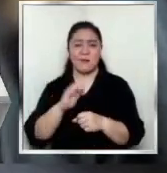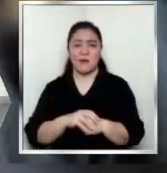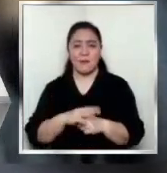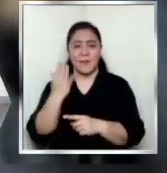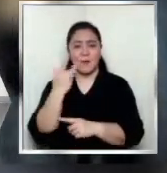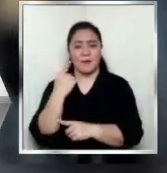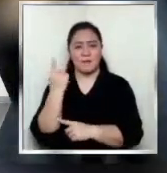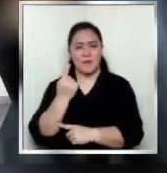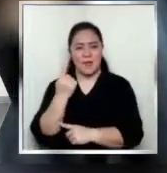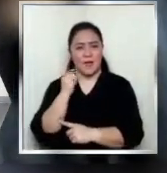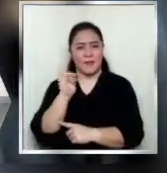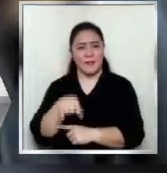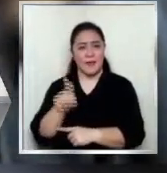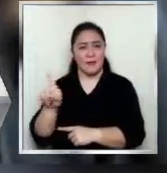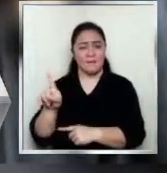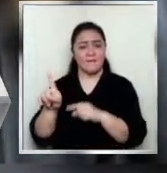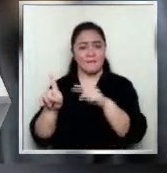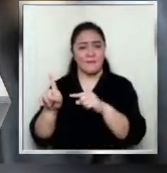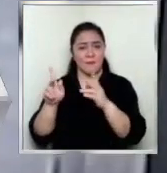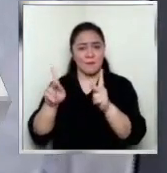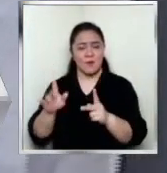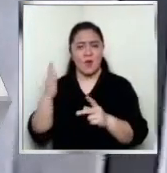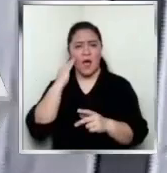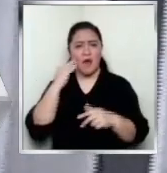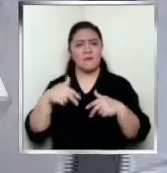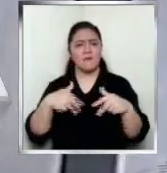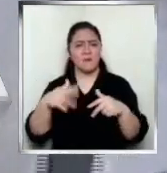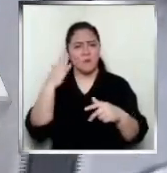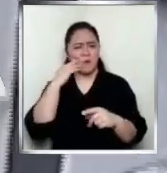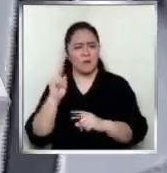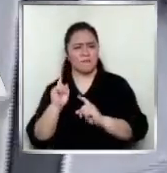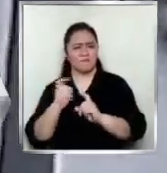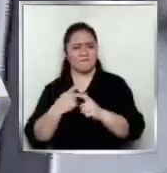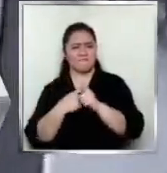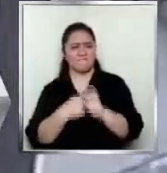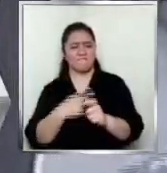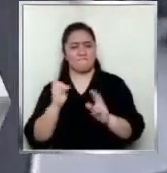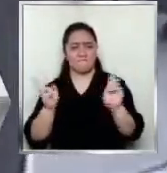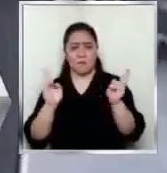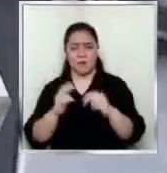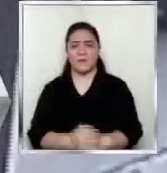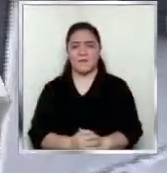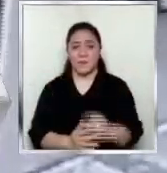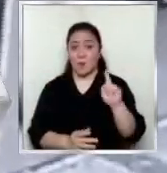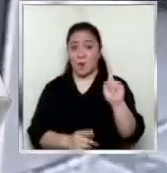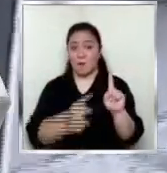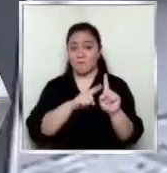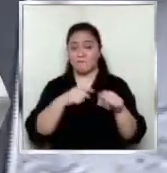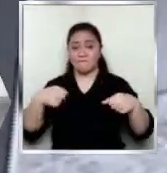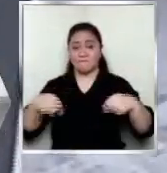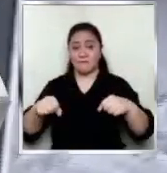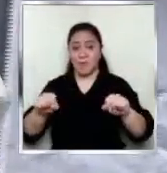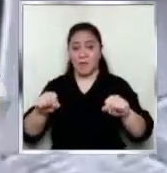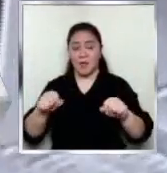na hindi namin mali since daanan po yun, ba't po siya magmamadali? May isa namang delivery rider na nagtanong kung ano ang nangyari. Pinaalis siya na